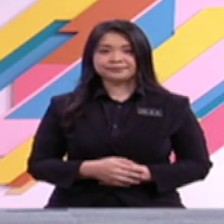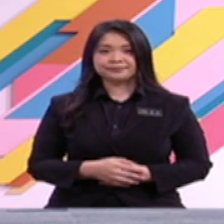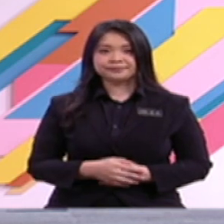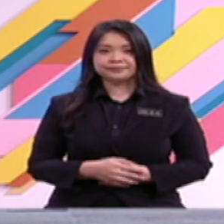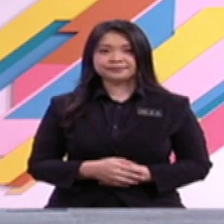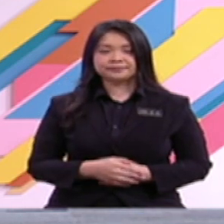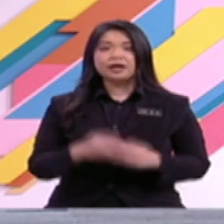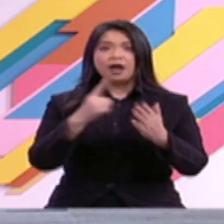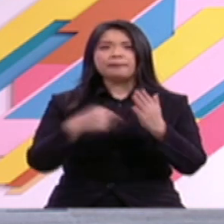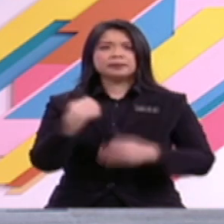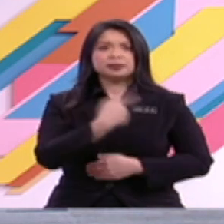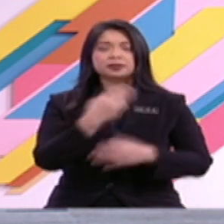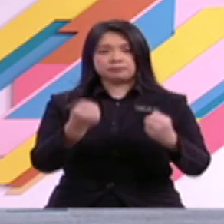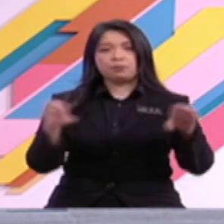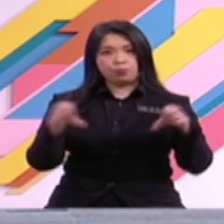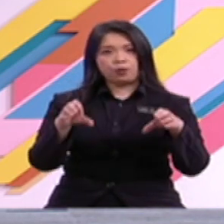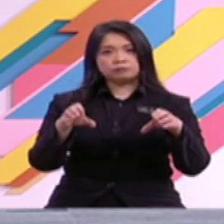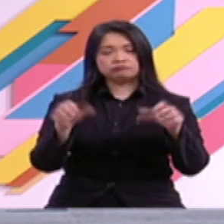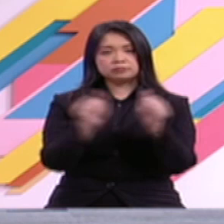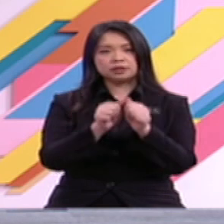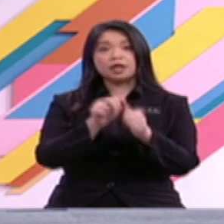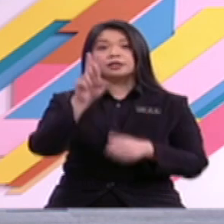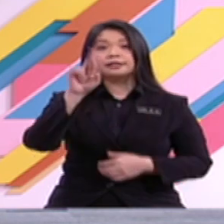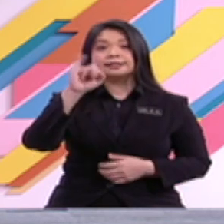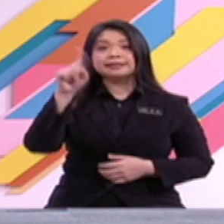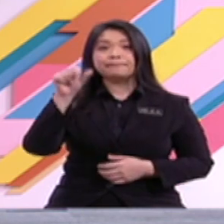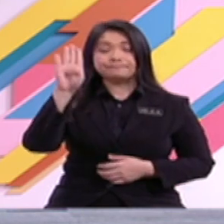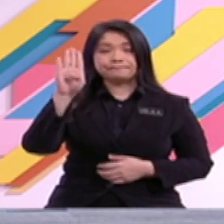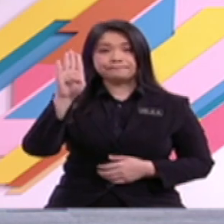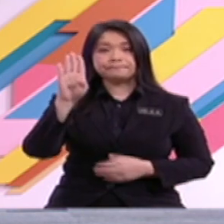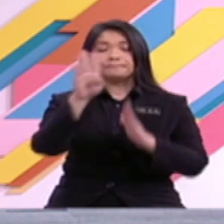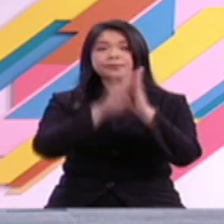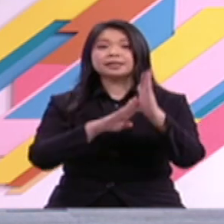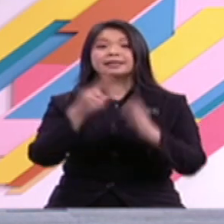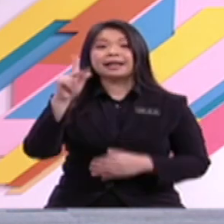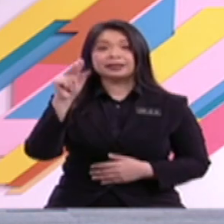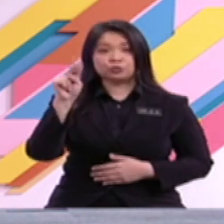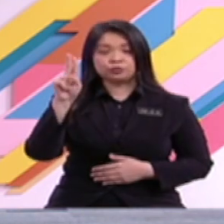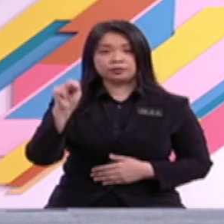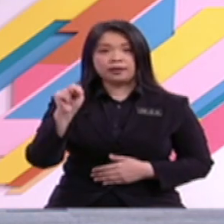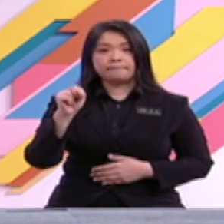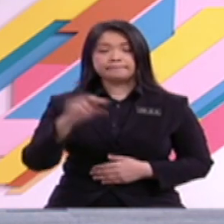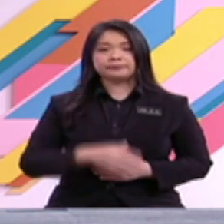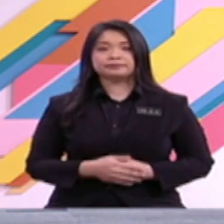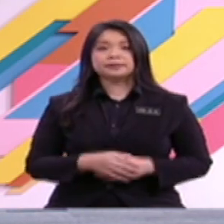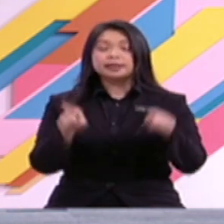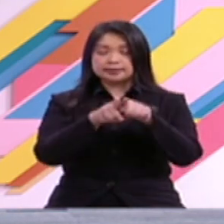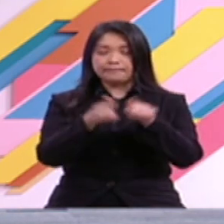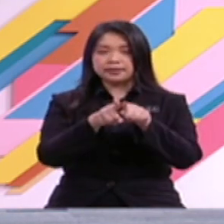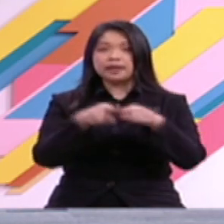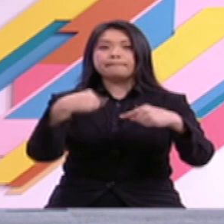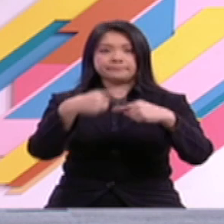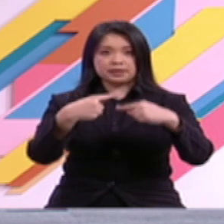berkanun sebelahku inflasi dan juga berlaku deflasi oke Kamu juga